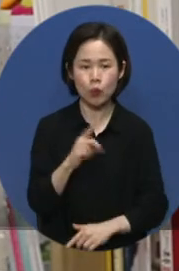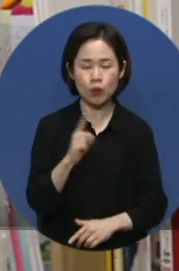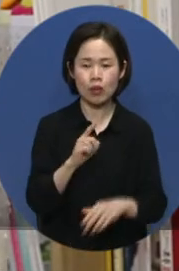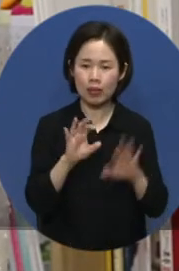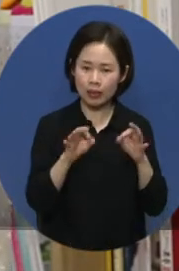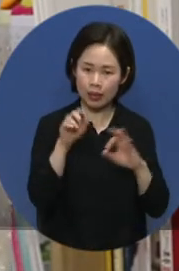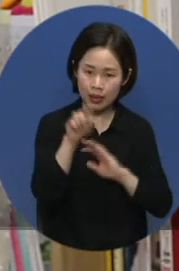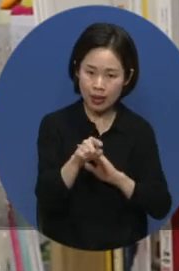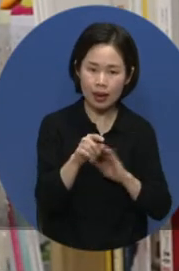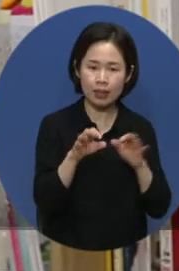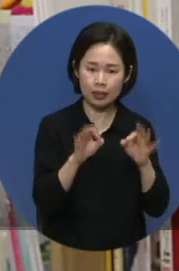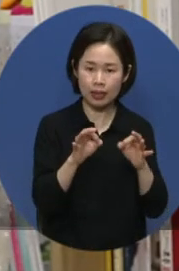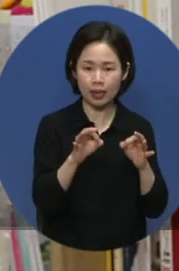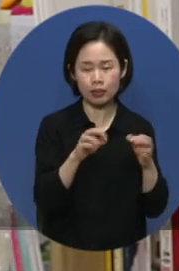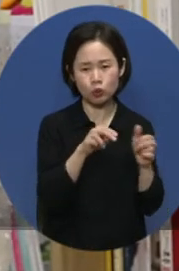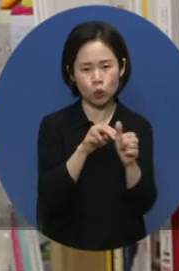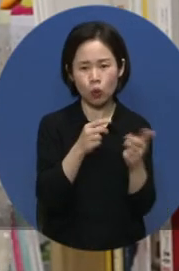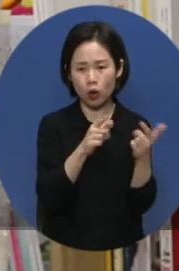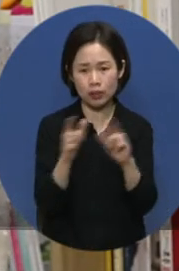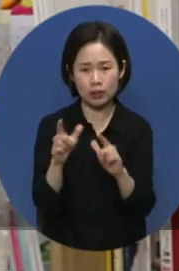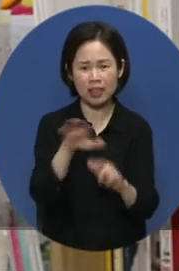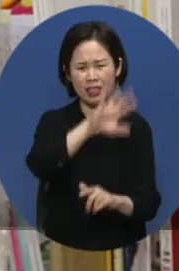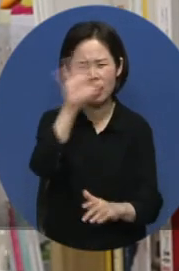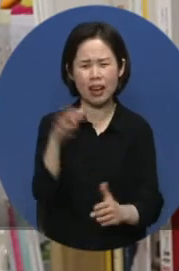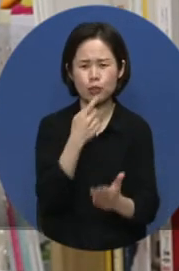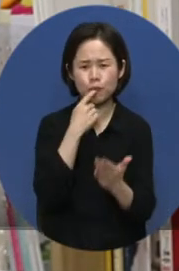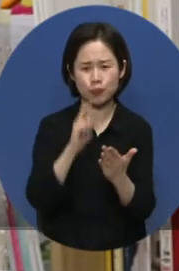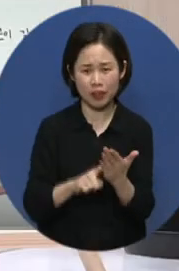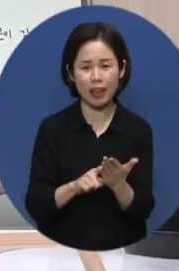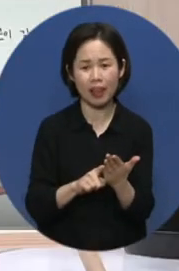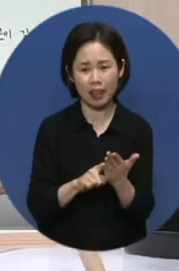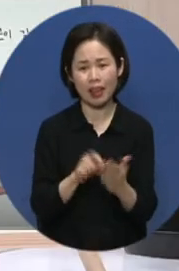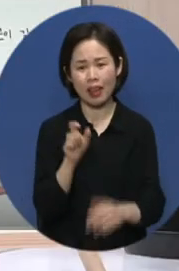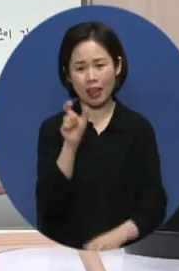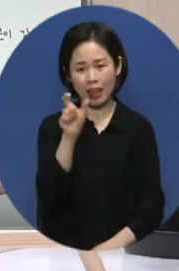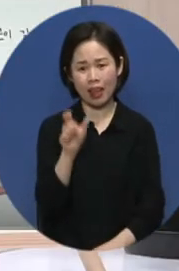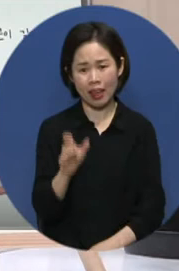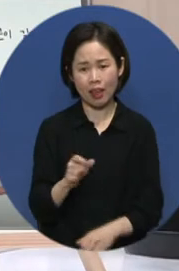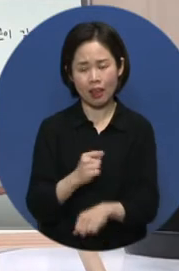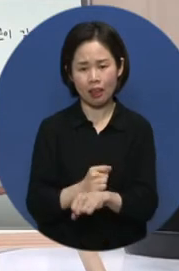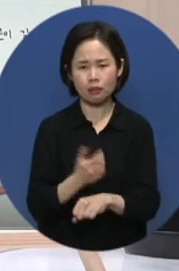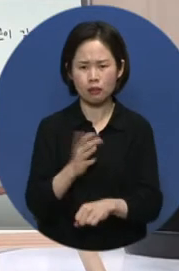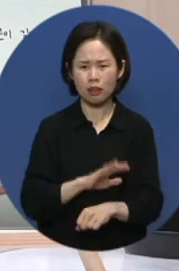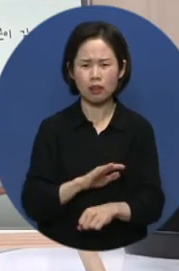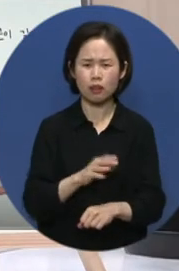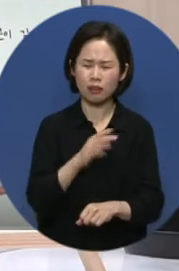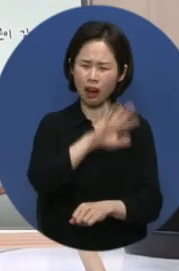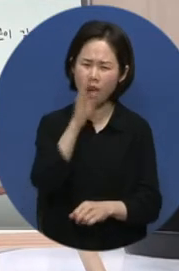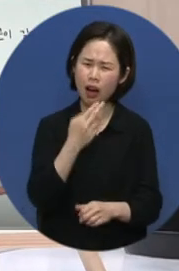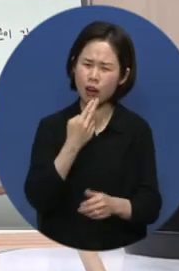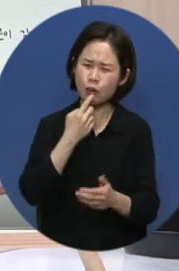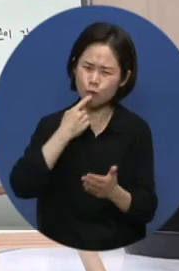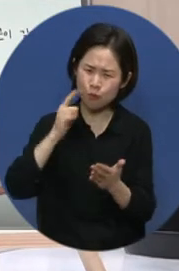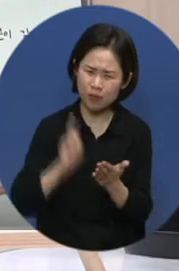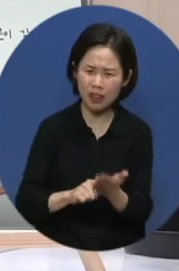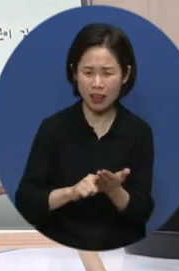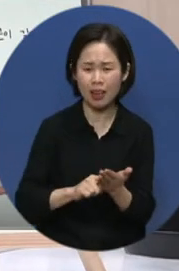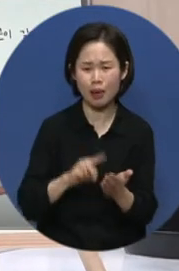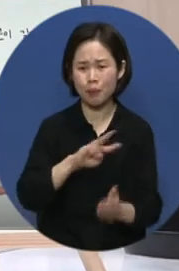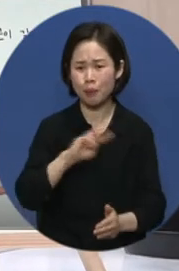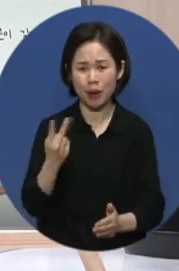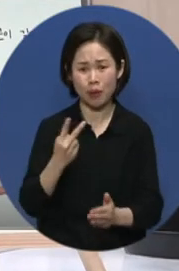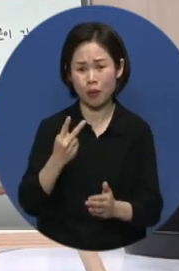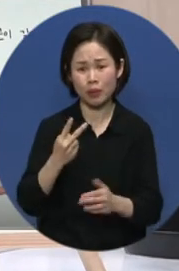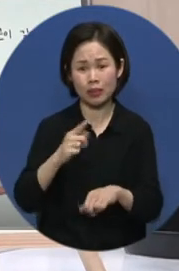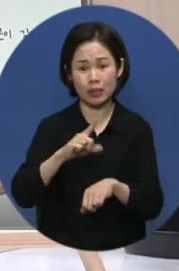작은 일상들에서 마주하는 정보가 다 쉬워져야 된다고 생각을 하는데, 이제 한계가 있잖아요. 모든 정보가 한꺼번에 다 쉽게 바꾸는데